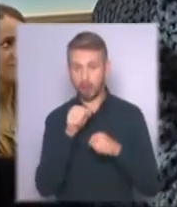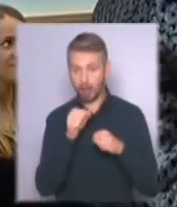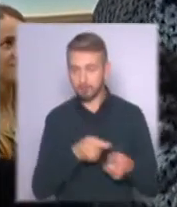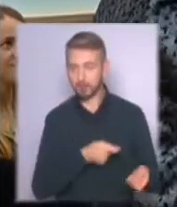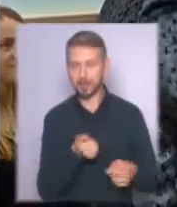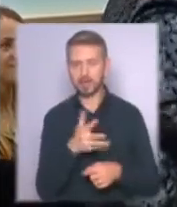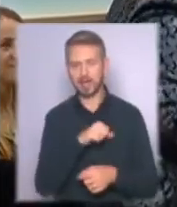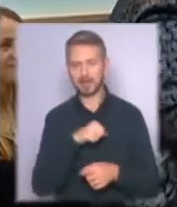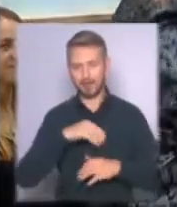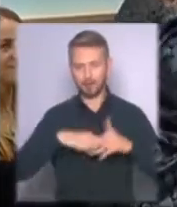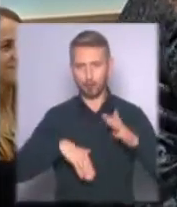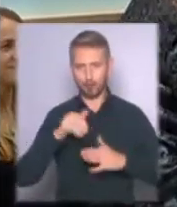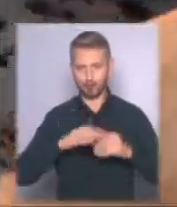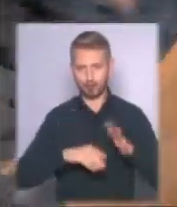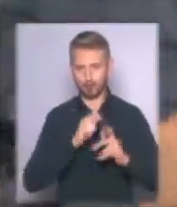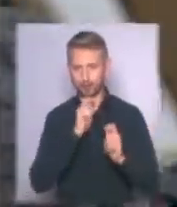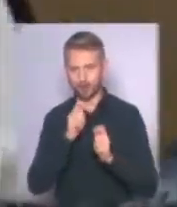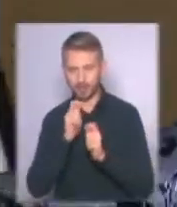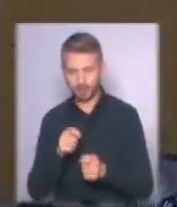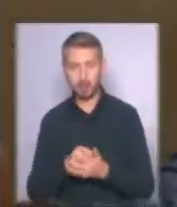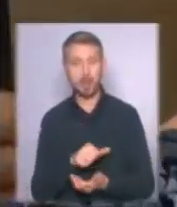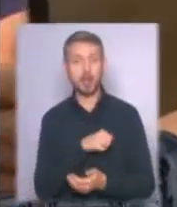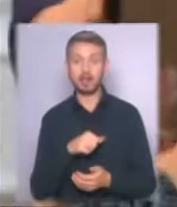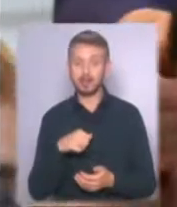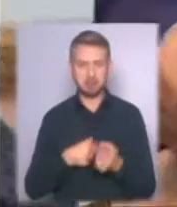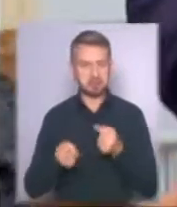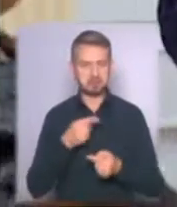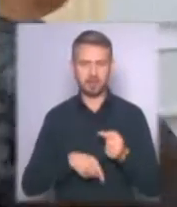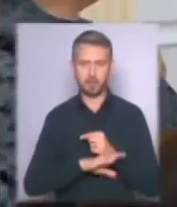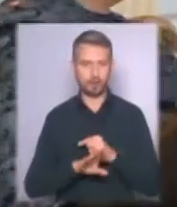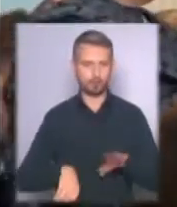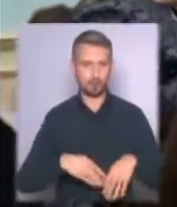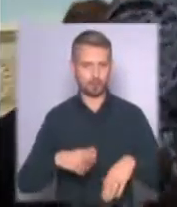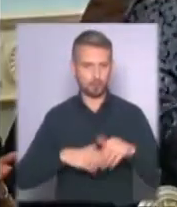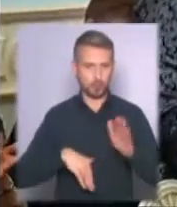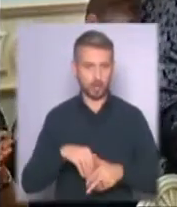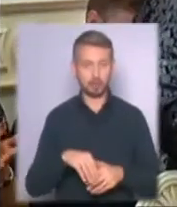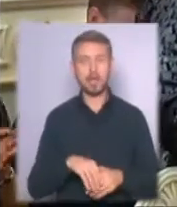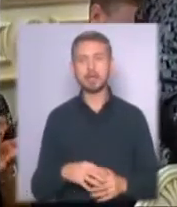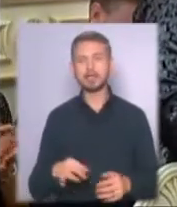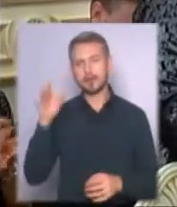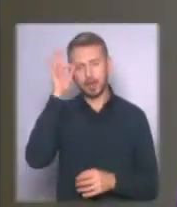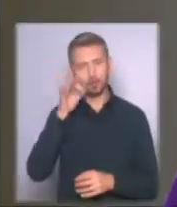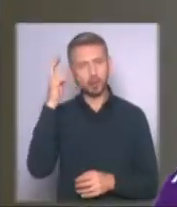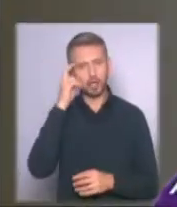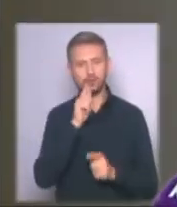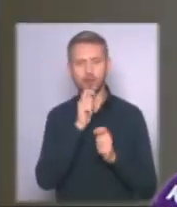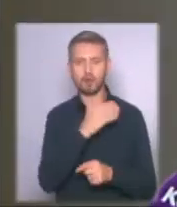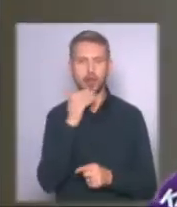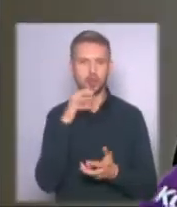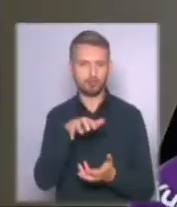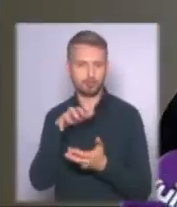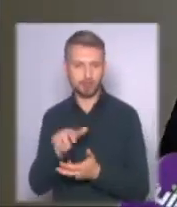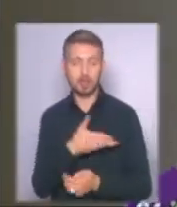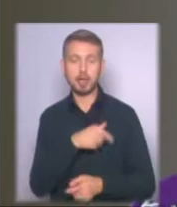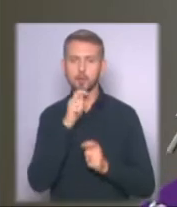у патріотичних кольорах. Та й самі з порожніми руками не повернуться. На згадку про Київ їм подарували купу гостинців. Нам подарувало багато